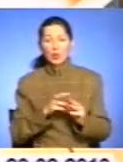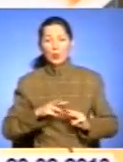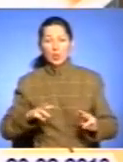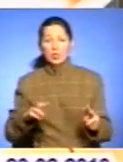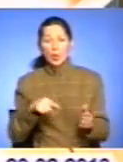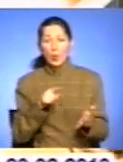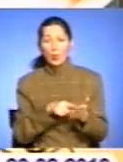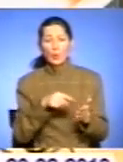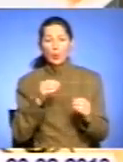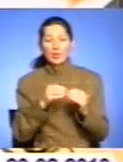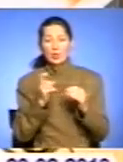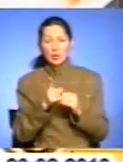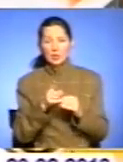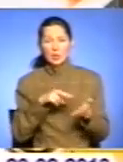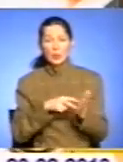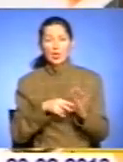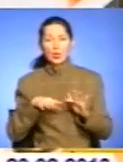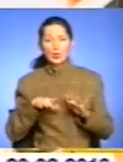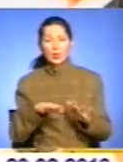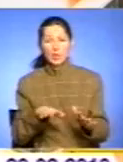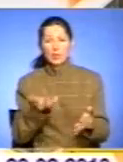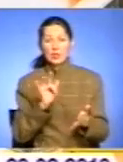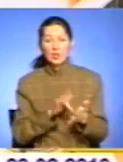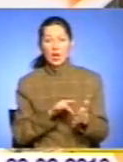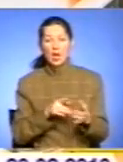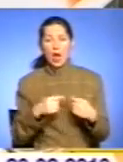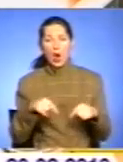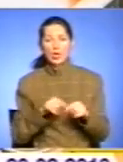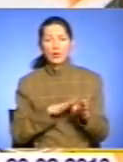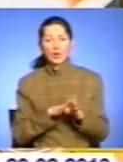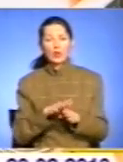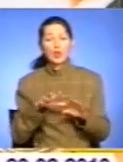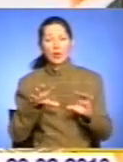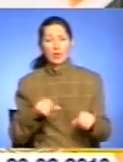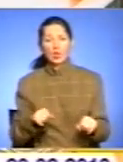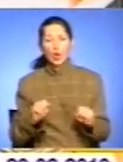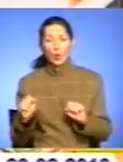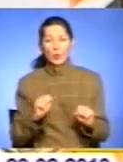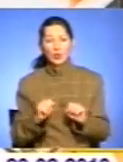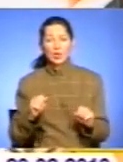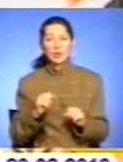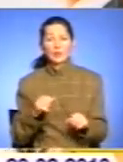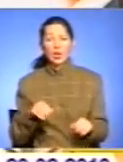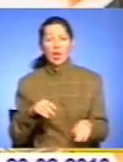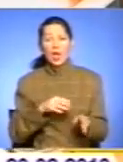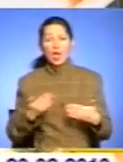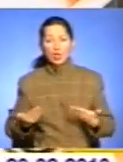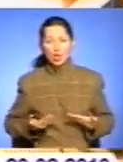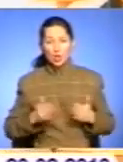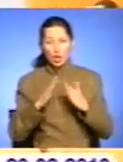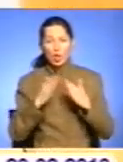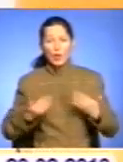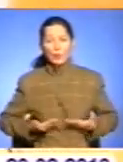плану дій центральних органів виконавчої влади, управління житлово-комунального господарства обласної державної адміністрації розроблений план